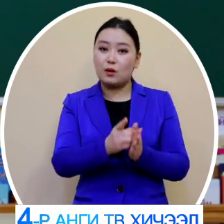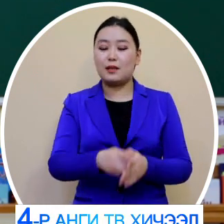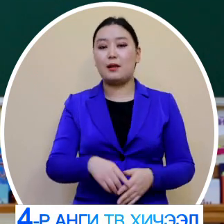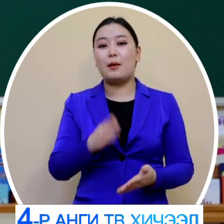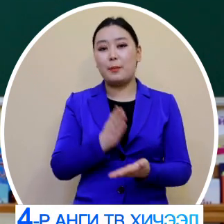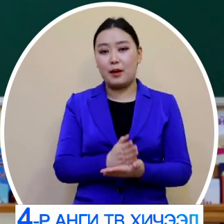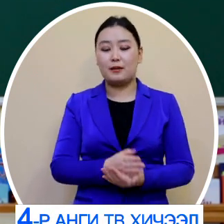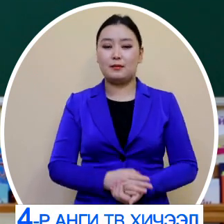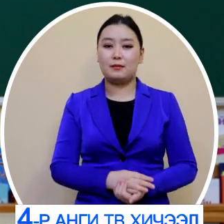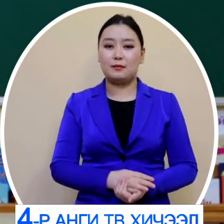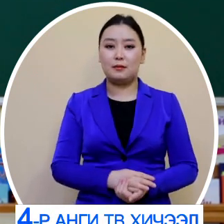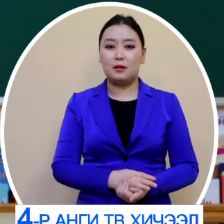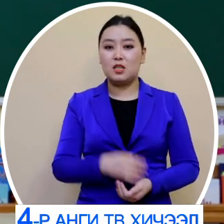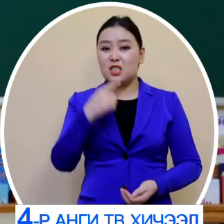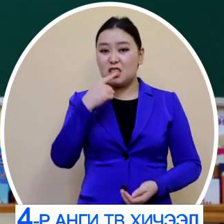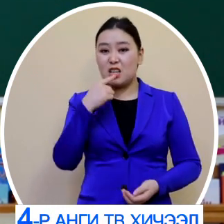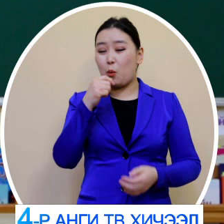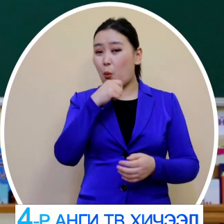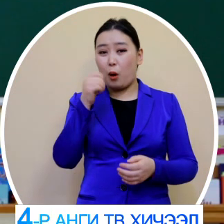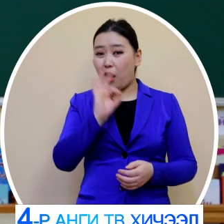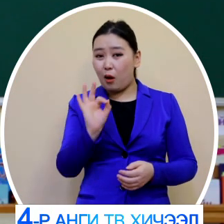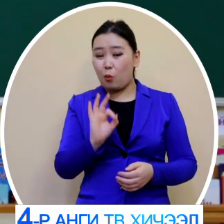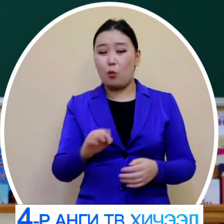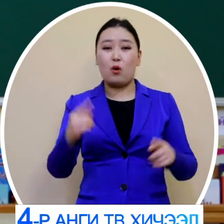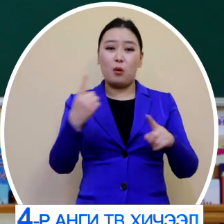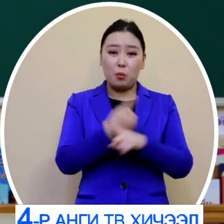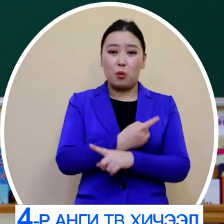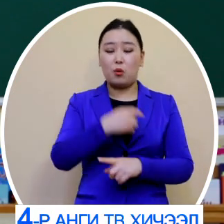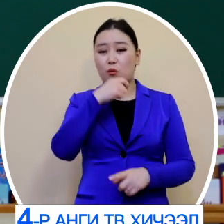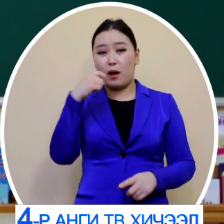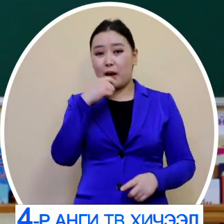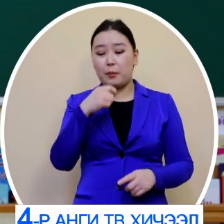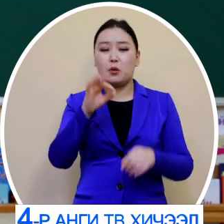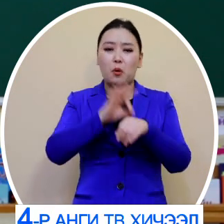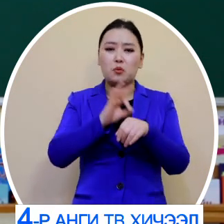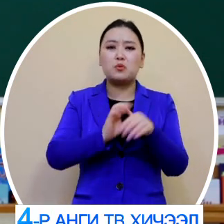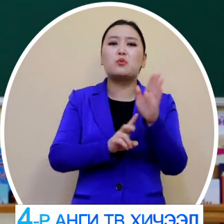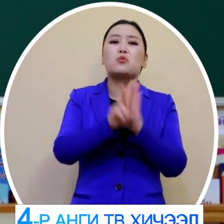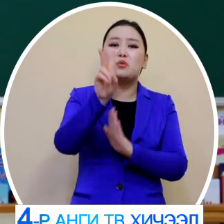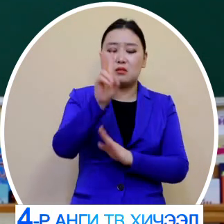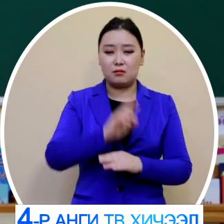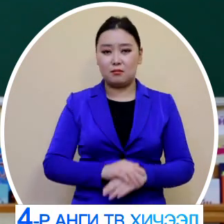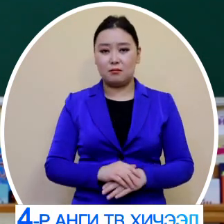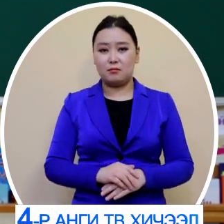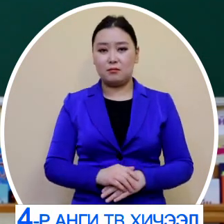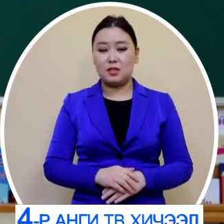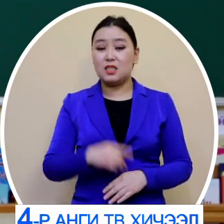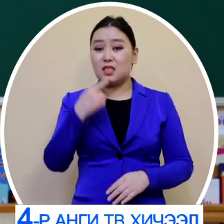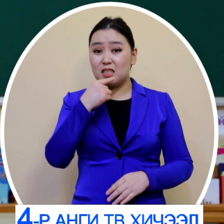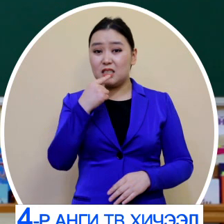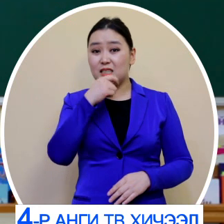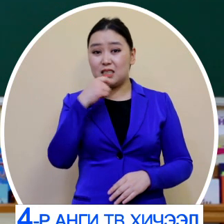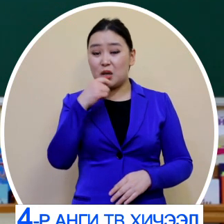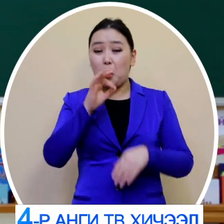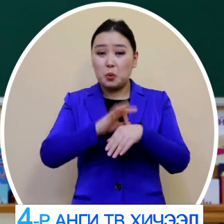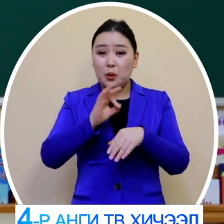холбогдолтой. Шүдээ угаахгүй, хэрвээ буруу угааснаас бол шүд нь ийхүү өвчлөг юм байна. Шүд нь өвчлснөөр амнаас